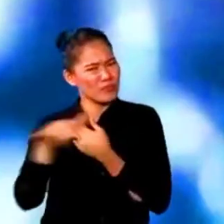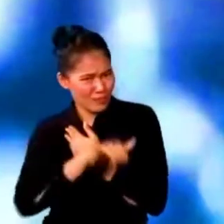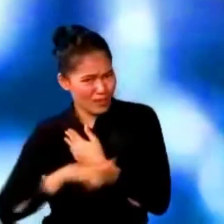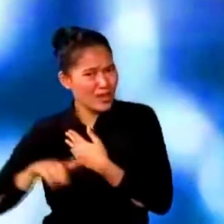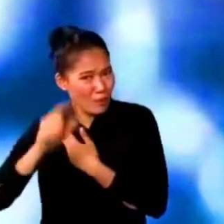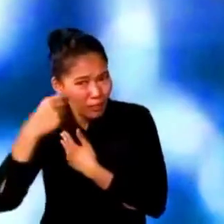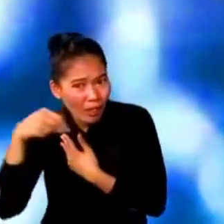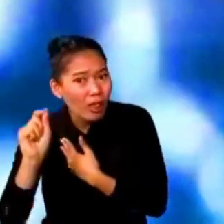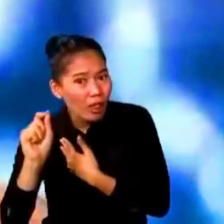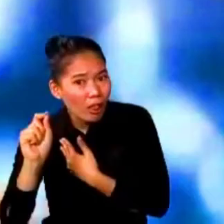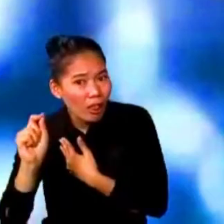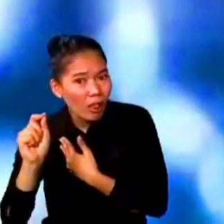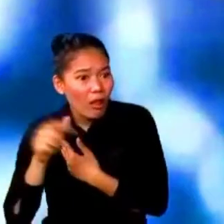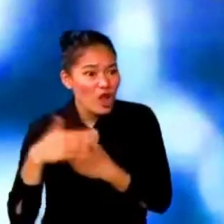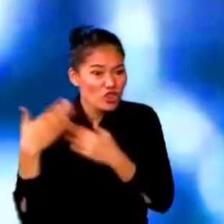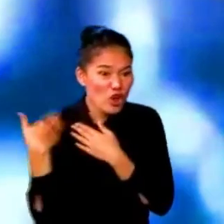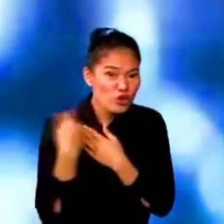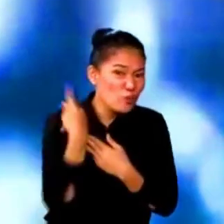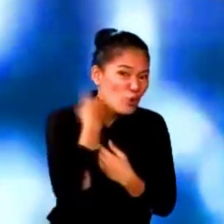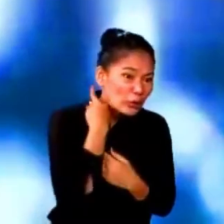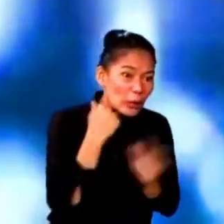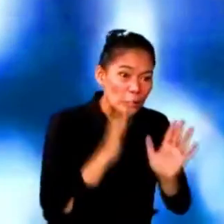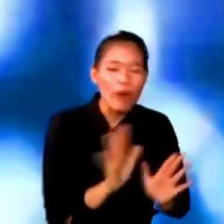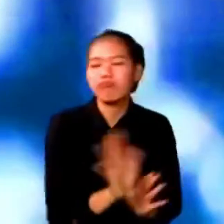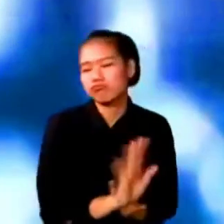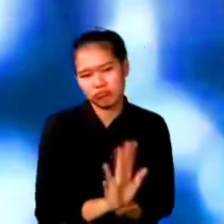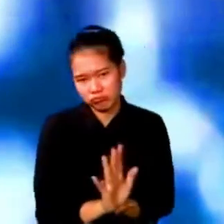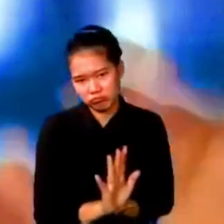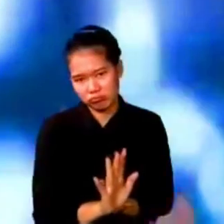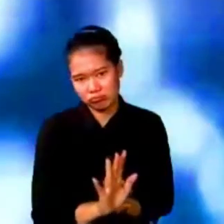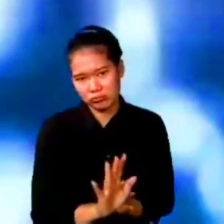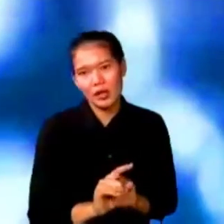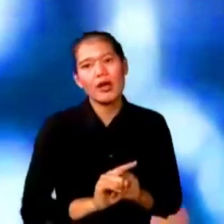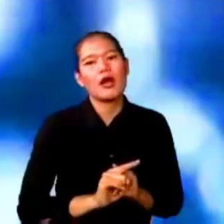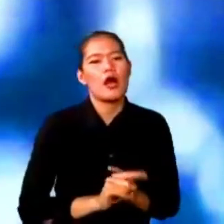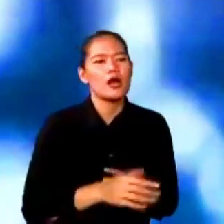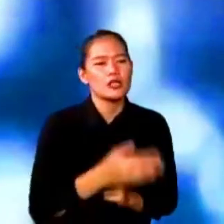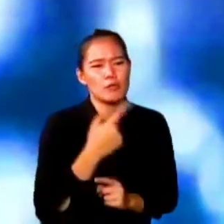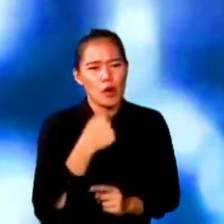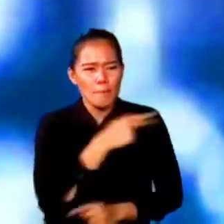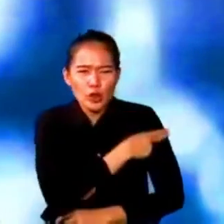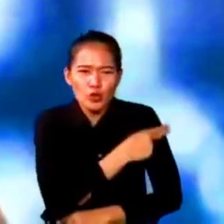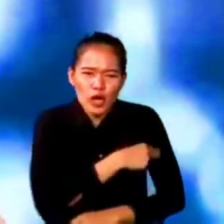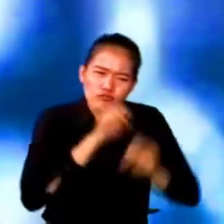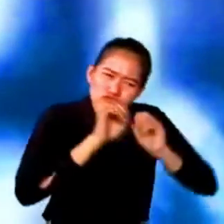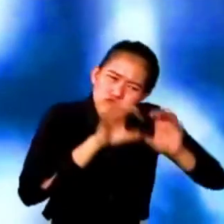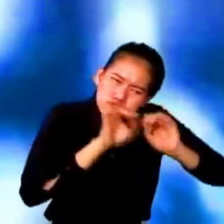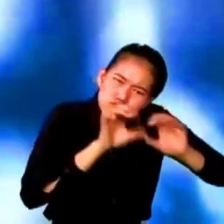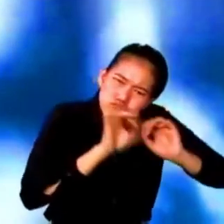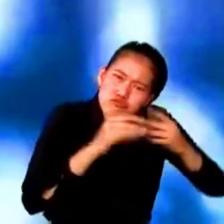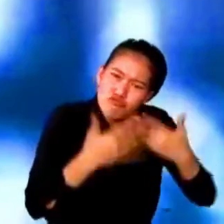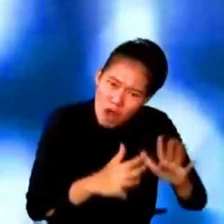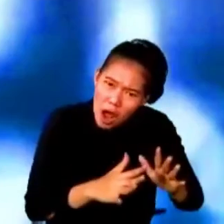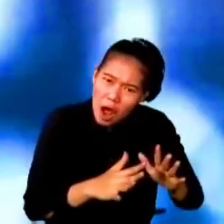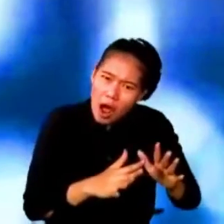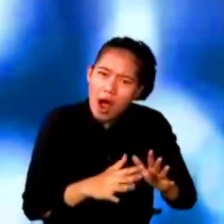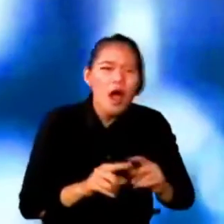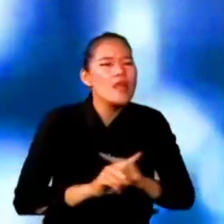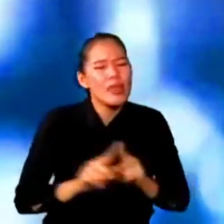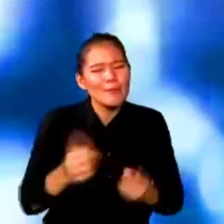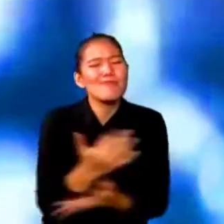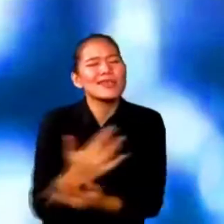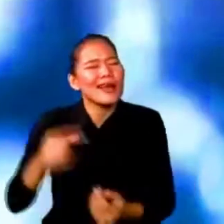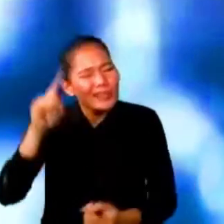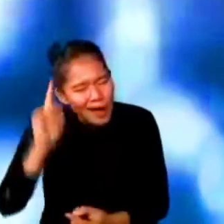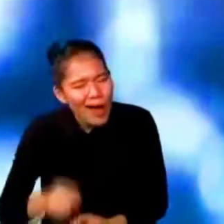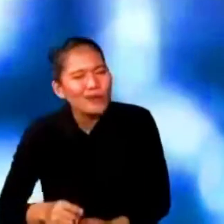bersama ya Enggak cuman akn apa saja yang harus berjuang uap-ac masker pakai gini tapi semua kalangan Ia